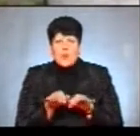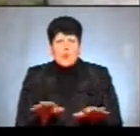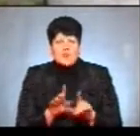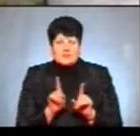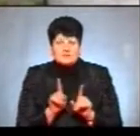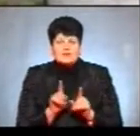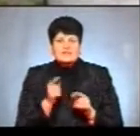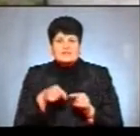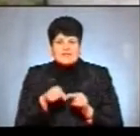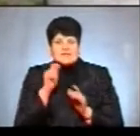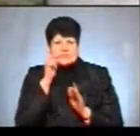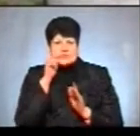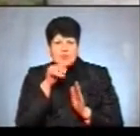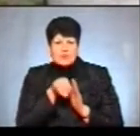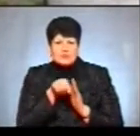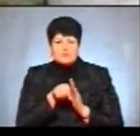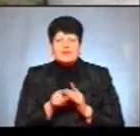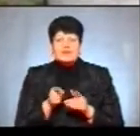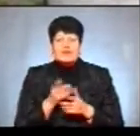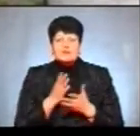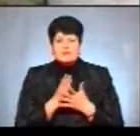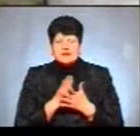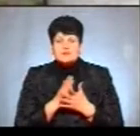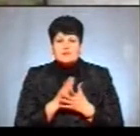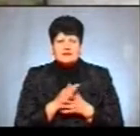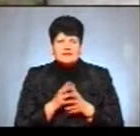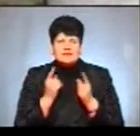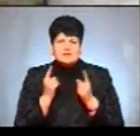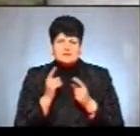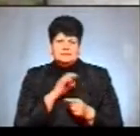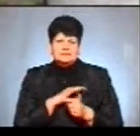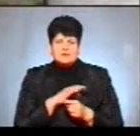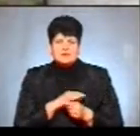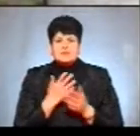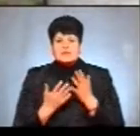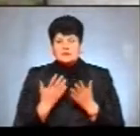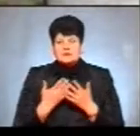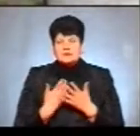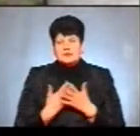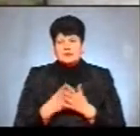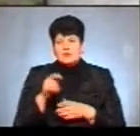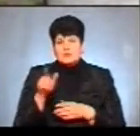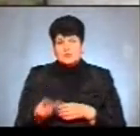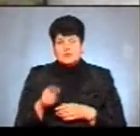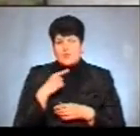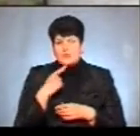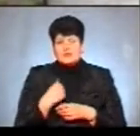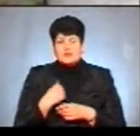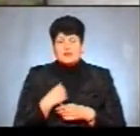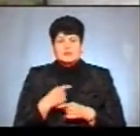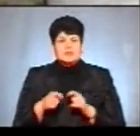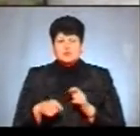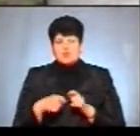в цій цибулині велика кількість поживних речовин і нагромаджується. Тобто, якщо навіть людина каже, я не